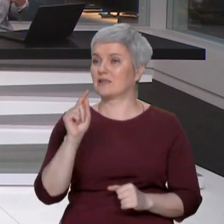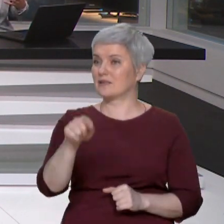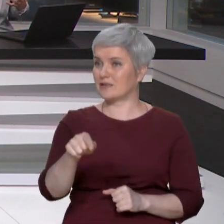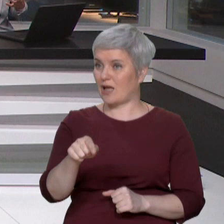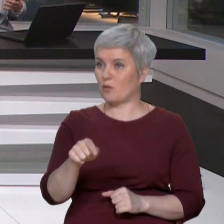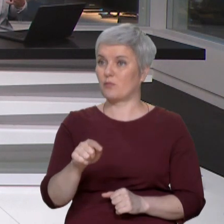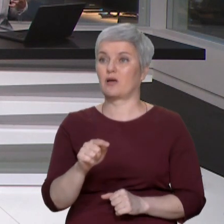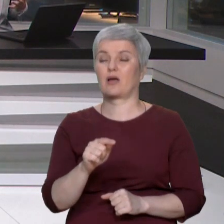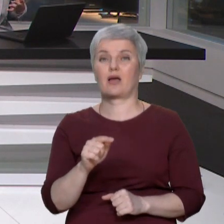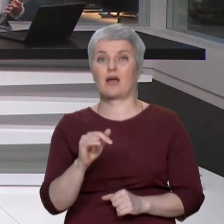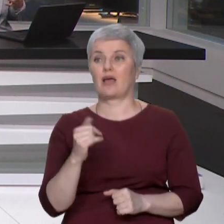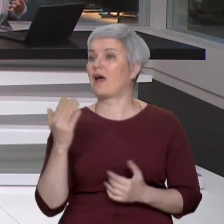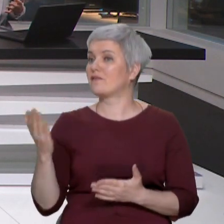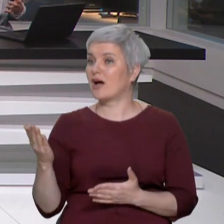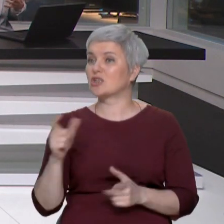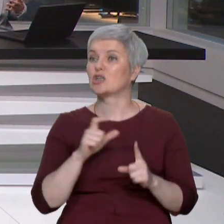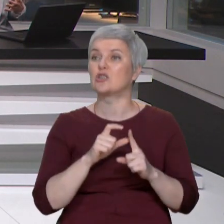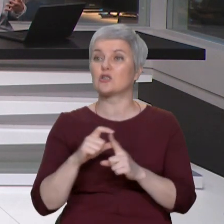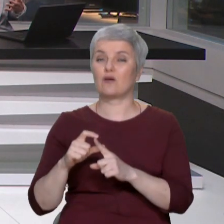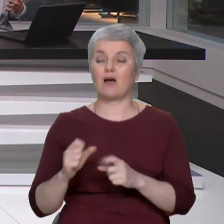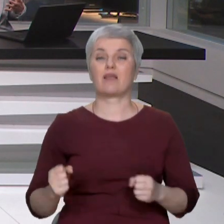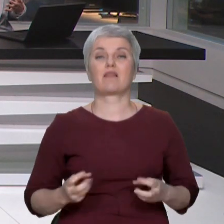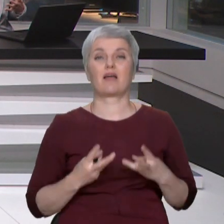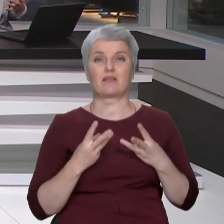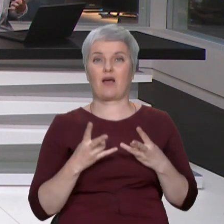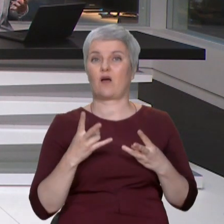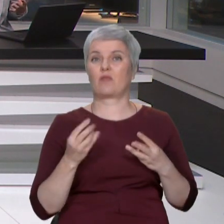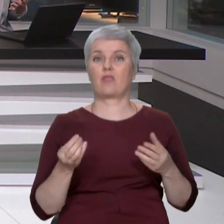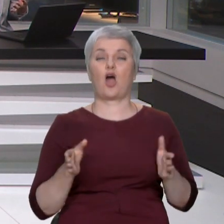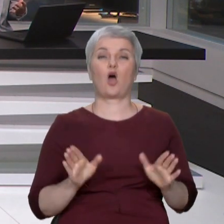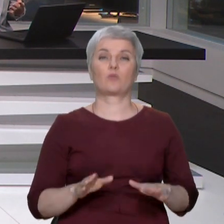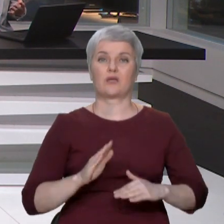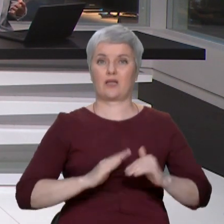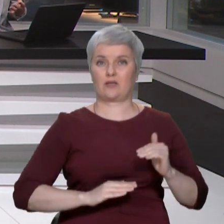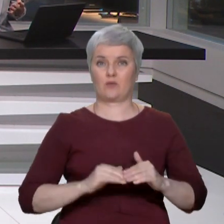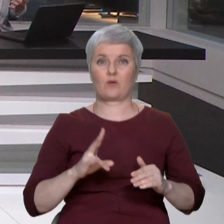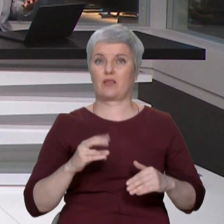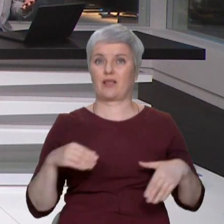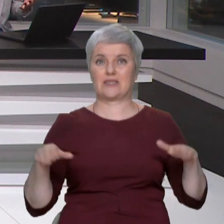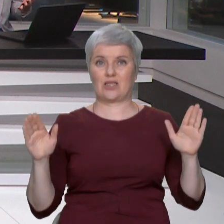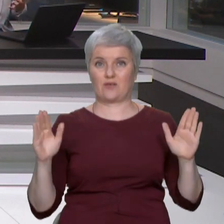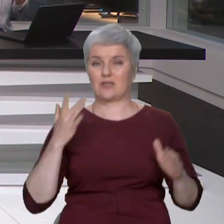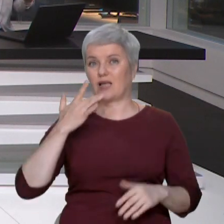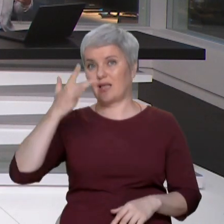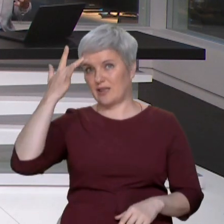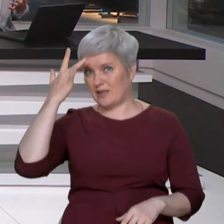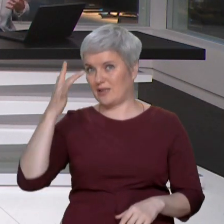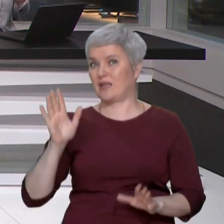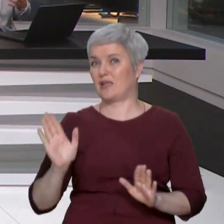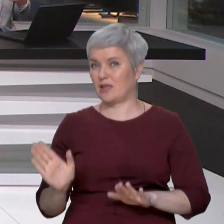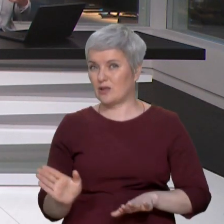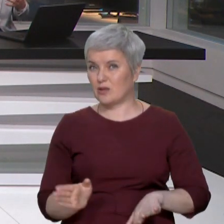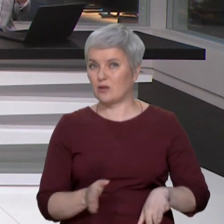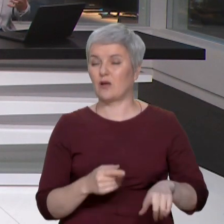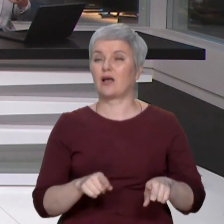вони теж надихають не опускати руки, не здаватися, і, як ви кажете, попри те, що літо, дійсно, це дуже приємно, що